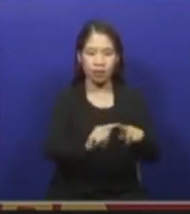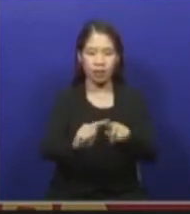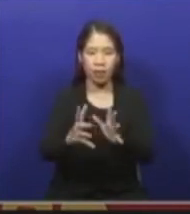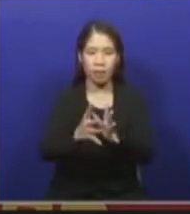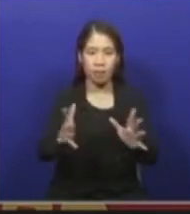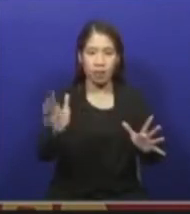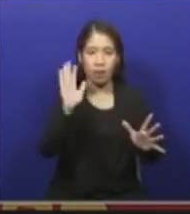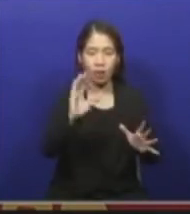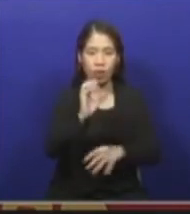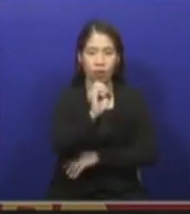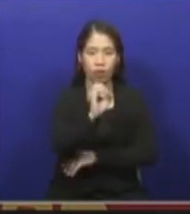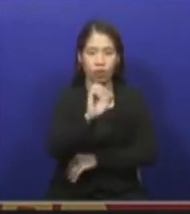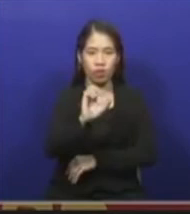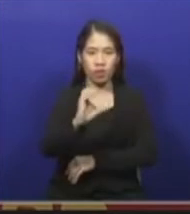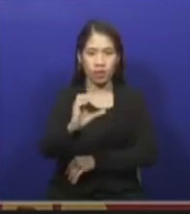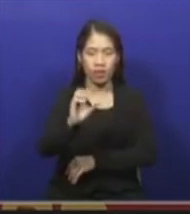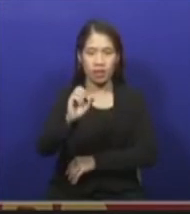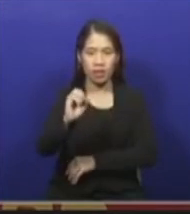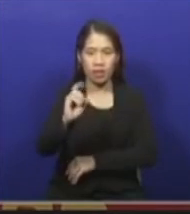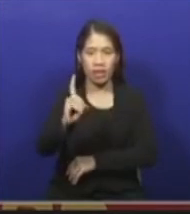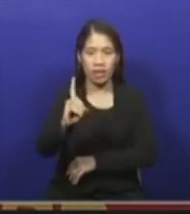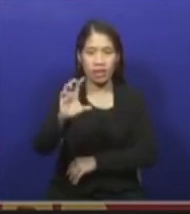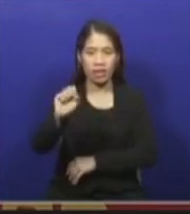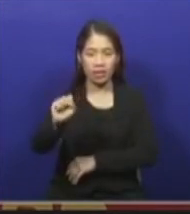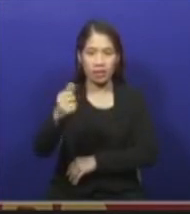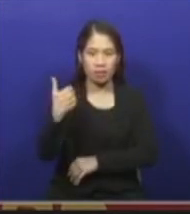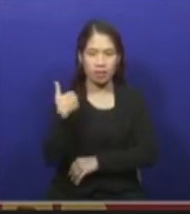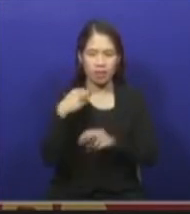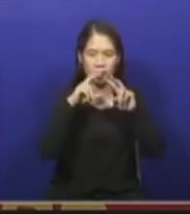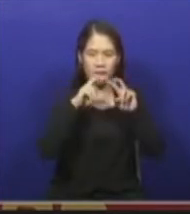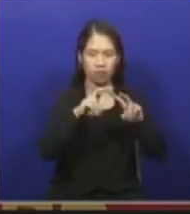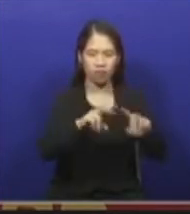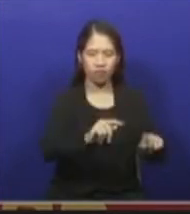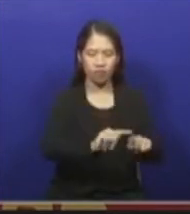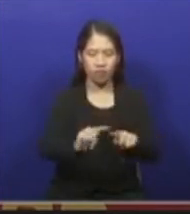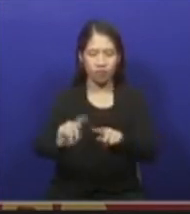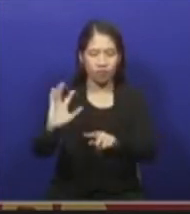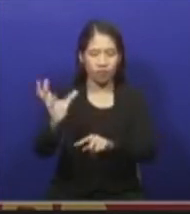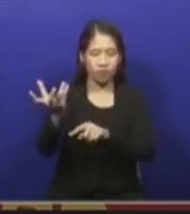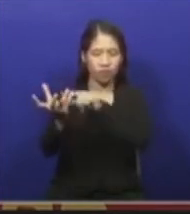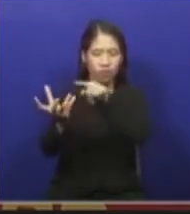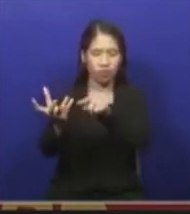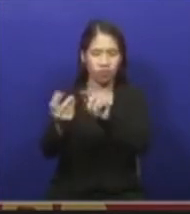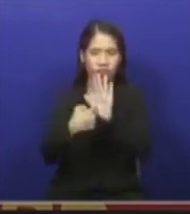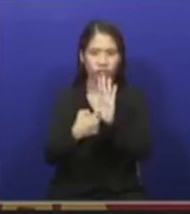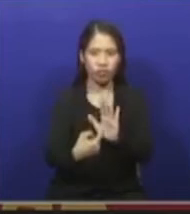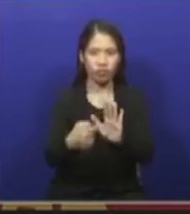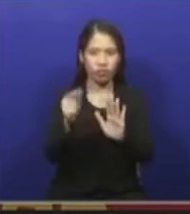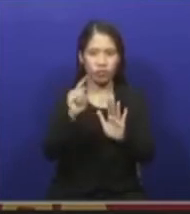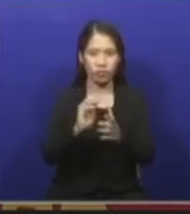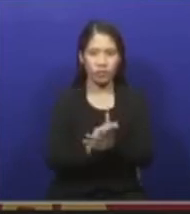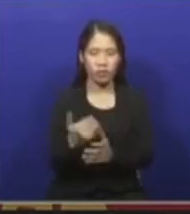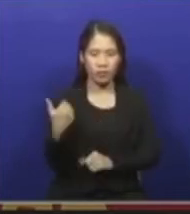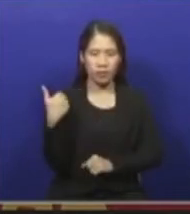ของ OCDS ดังที่ปรากฏให้เห็นอยู่ในงานวิจัยหลายๆชิ้นทั่วทุกมุมโลกนะครับท่านประธานยกตัวอย่างเช่นได้มี